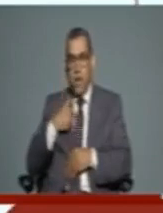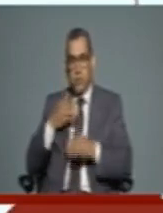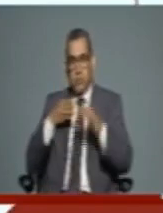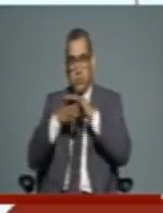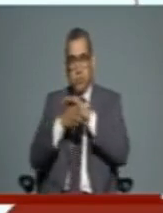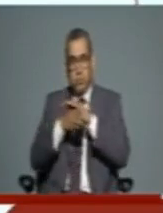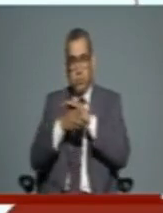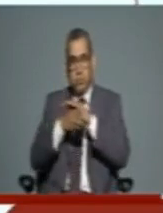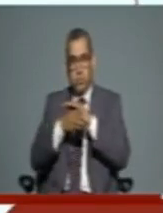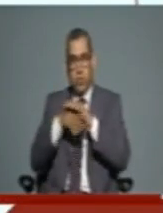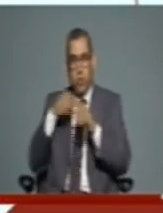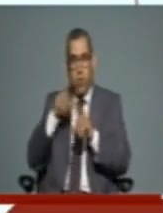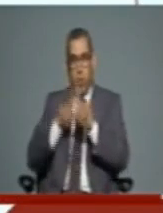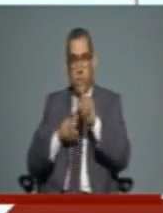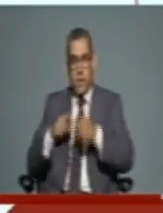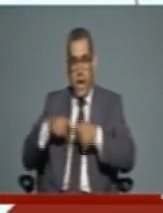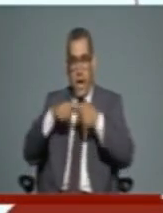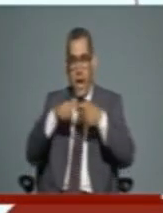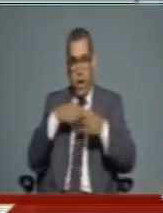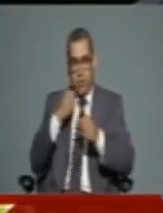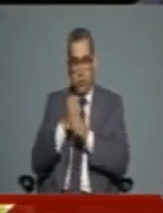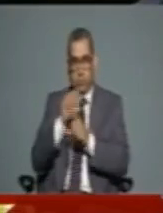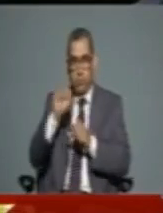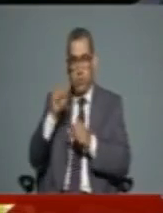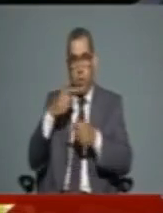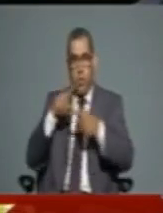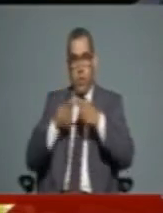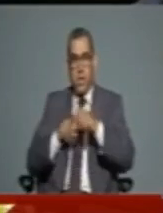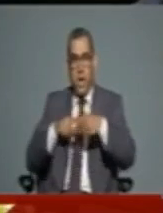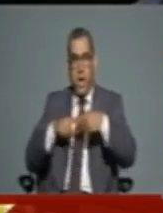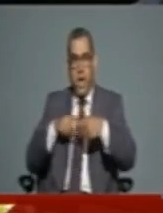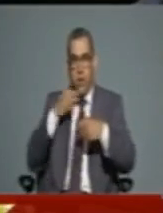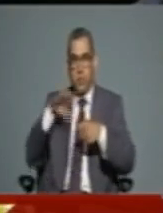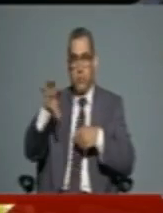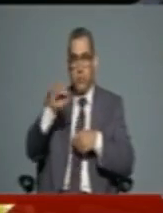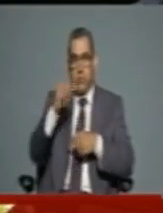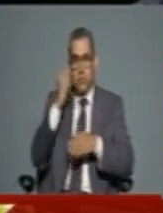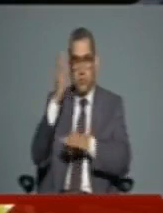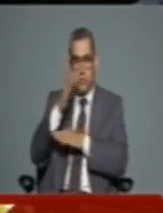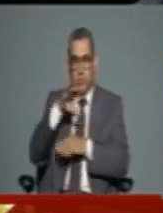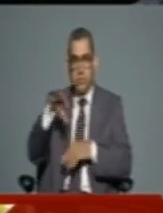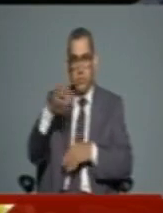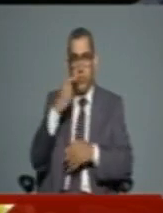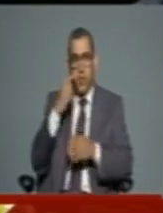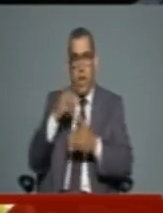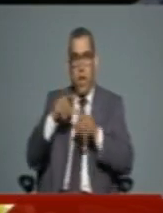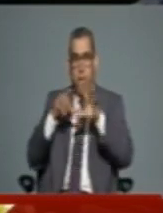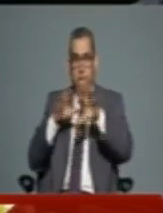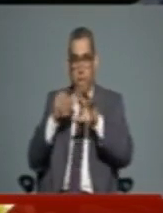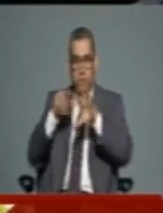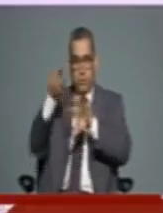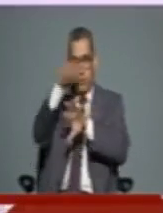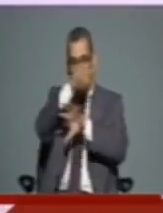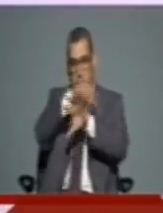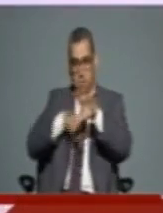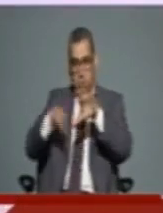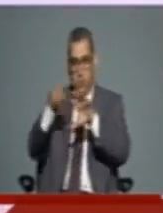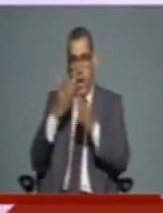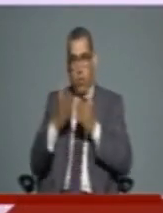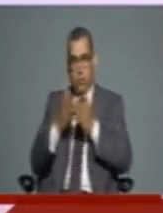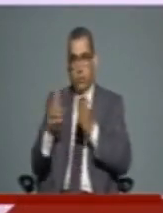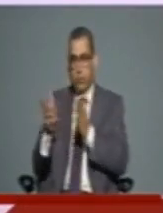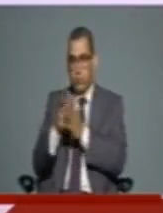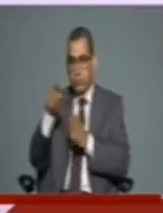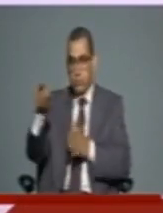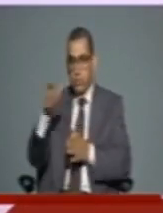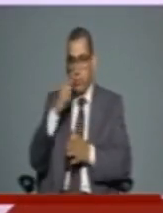وزير النقل في مناطق وزير النقل. ليه؟ المناطق اللوجستية سواء الحدودية او في المواني، وهناك تنسيق كامل ما بيننا